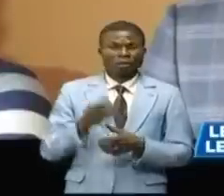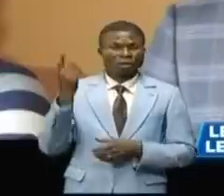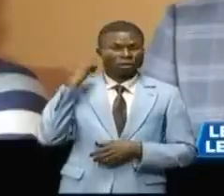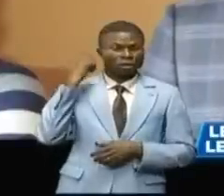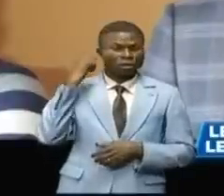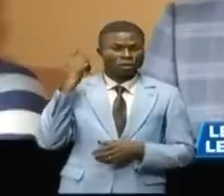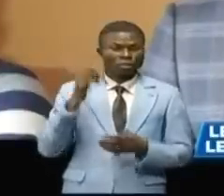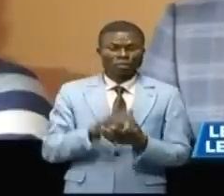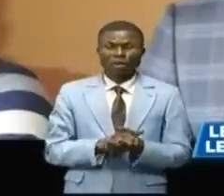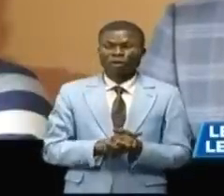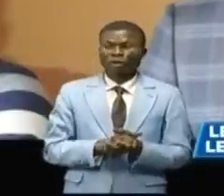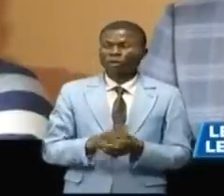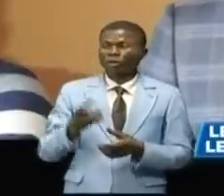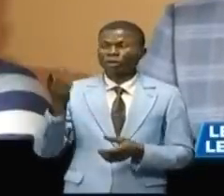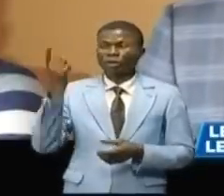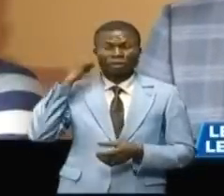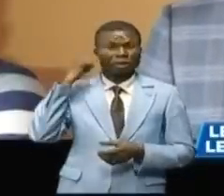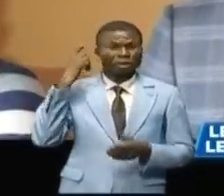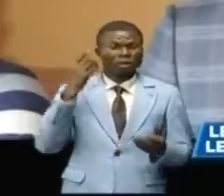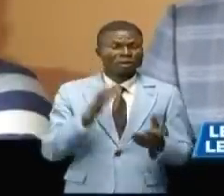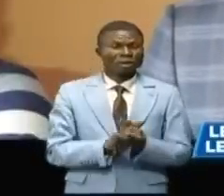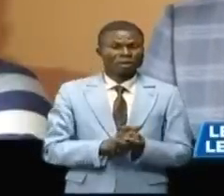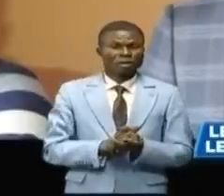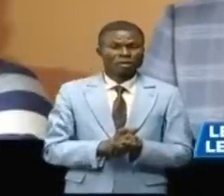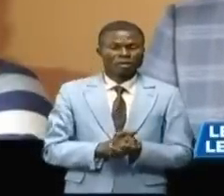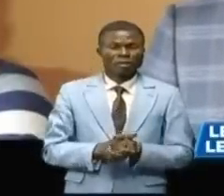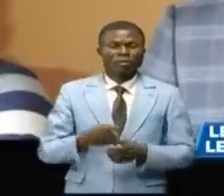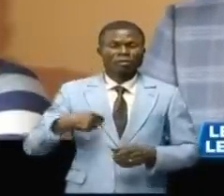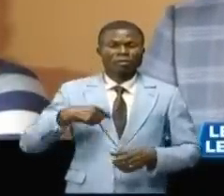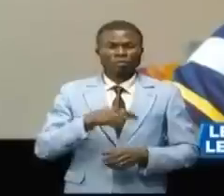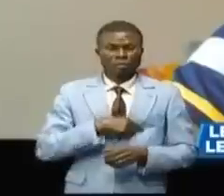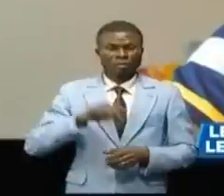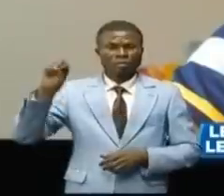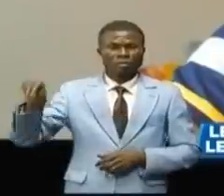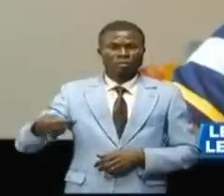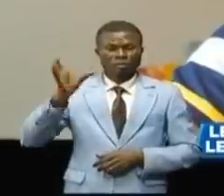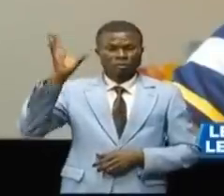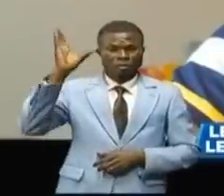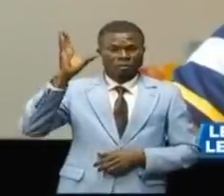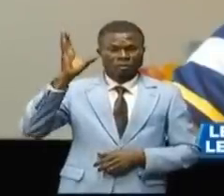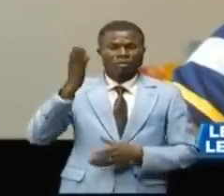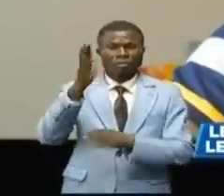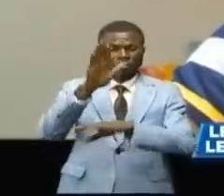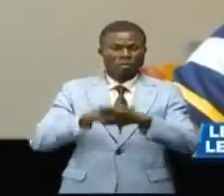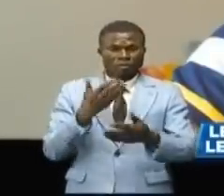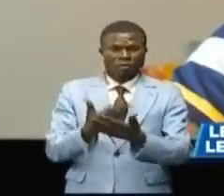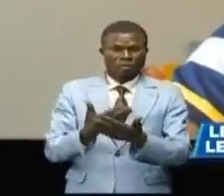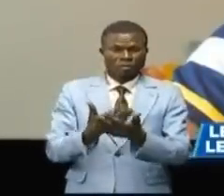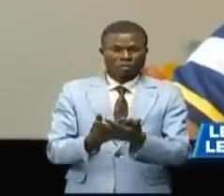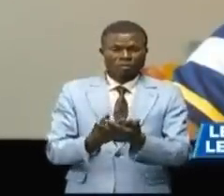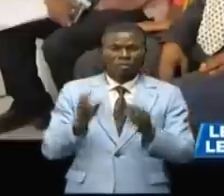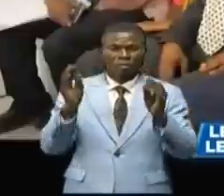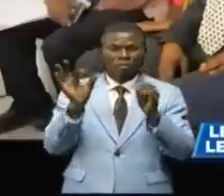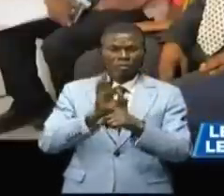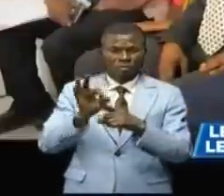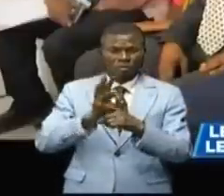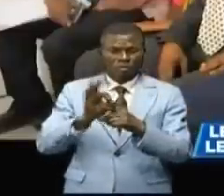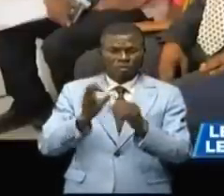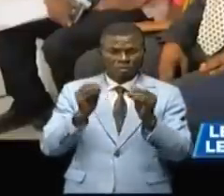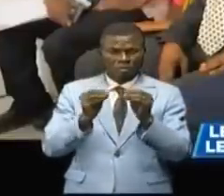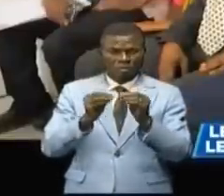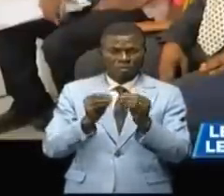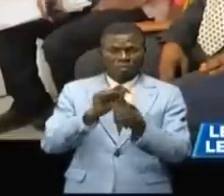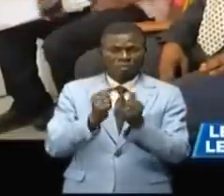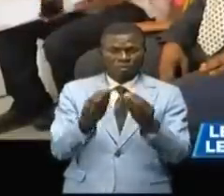le vice-premier ministre, ministre de la fonction publique, Jean-Pierre Liao, sous la convocation urgente d'une plénière pour résoudre ces